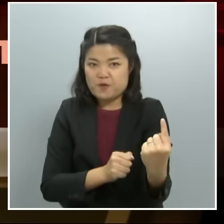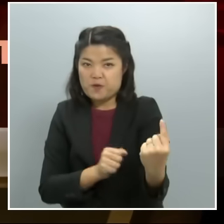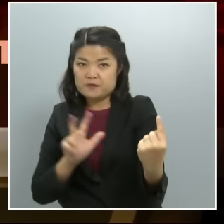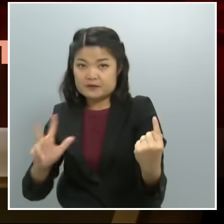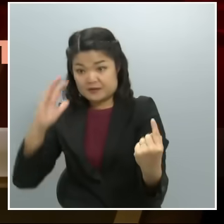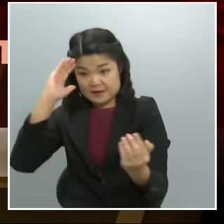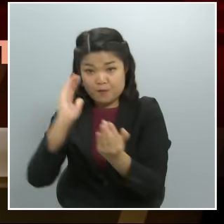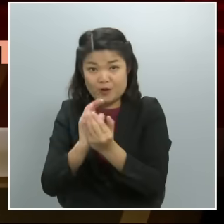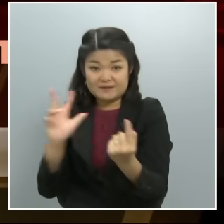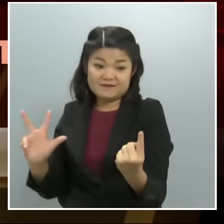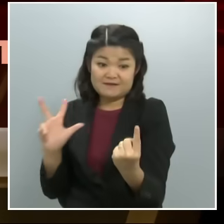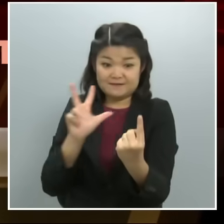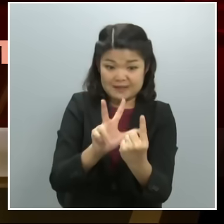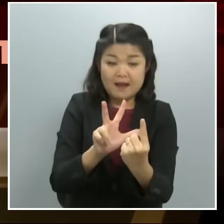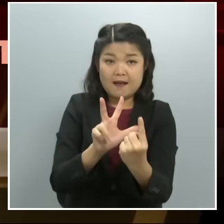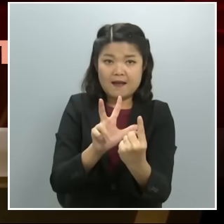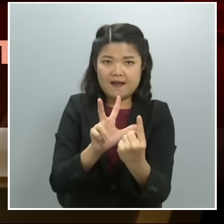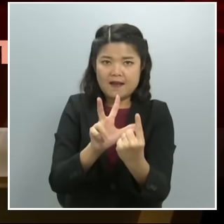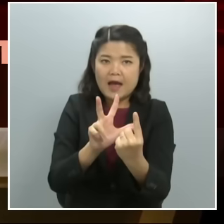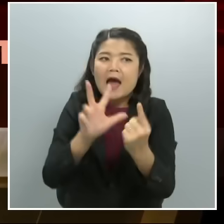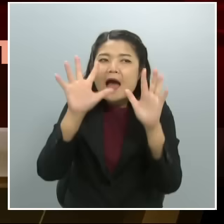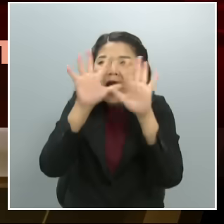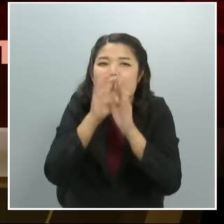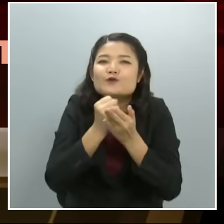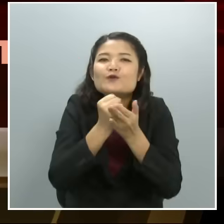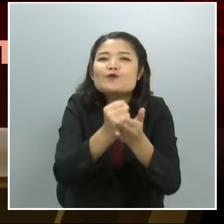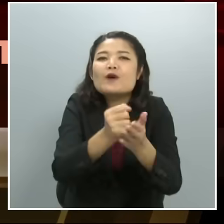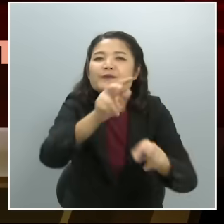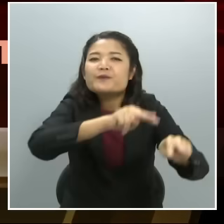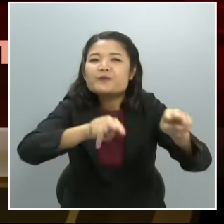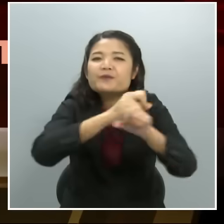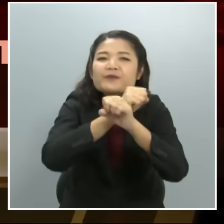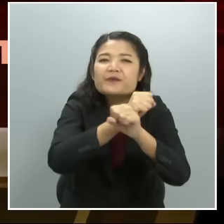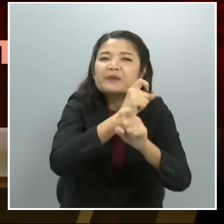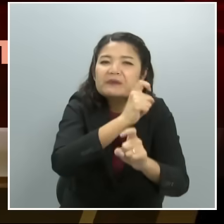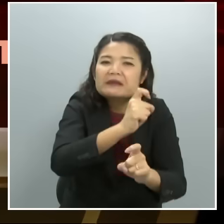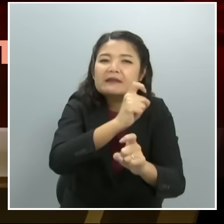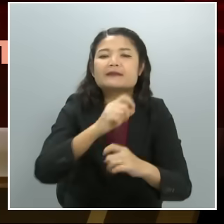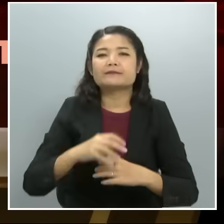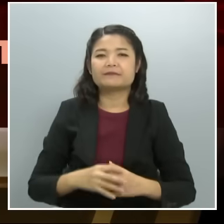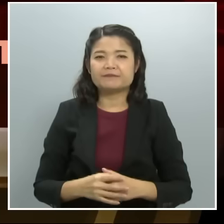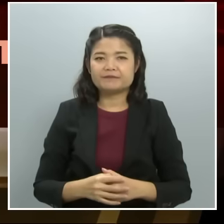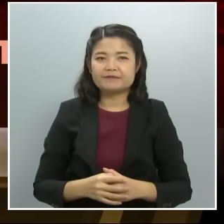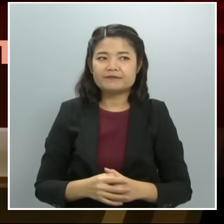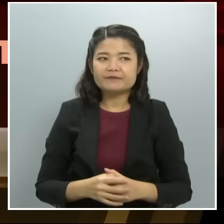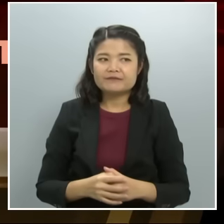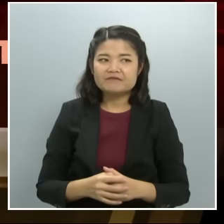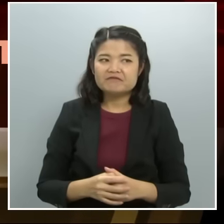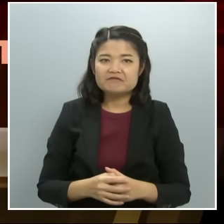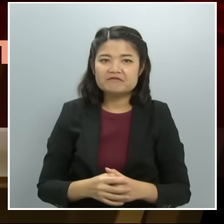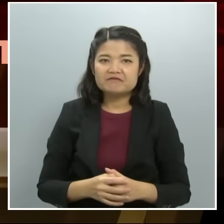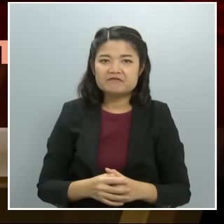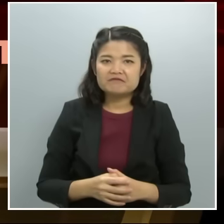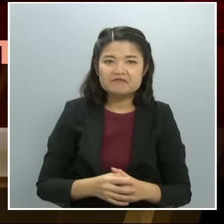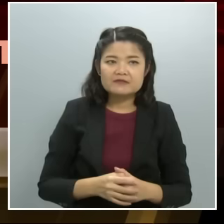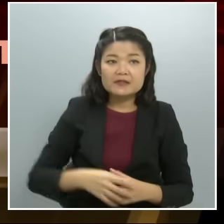กแต่เป็นลักษณะการคุ้มกันบุคคลสำคัญท่านผู้ชมแล้วก็มีการพาตัวเข้าไปในอาค